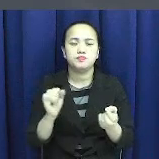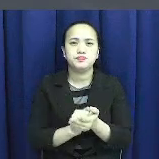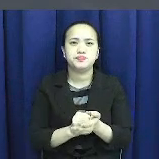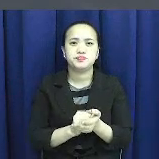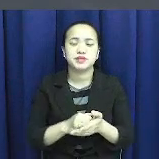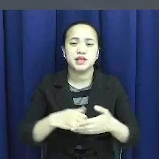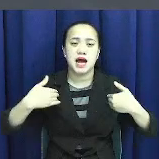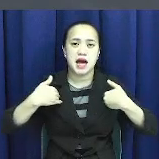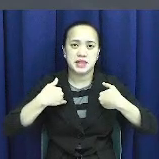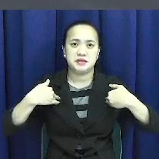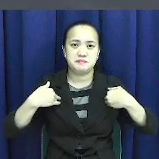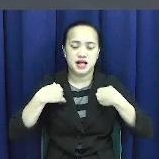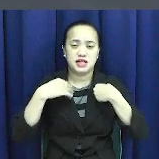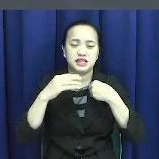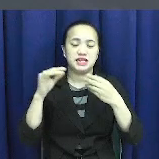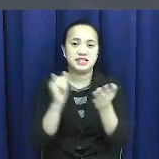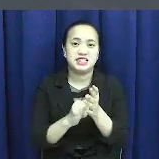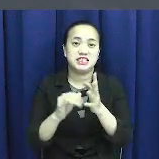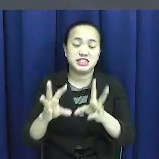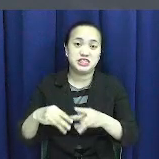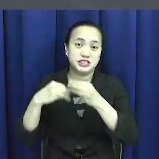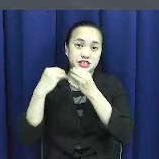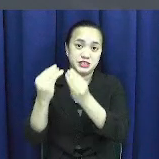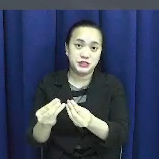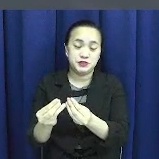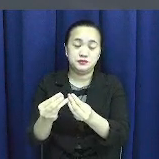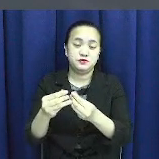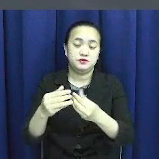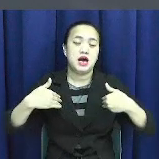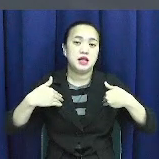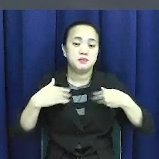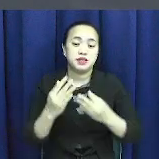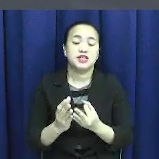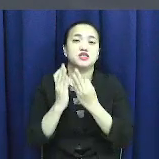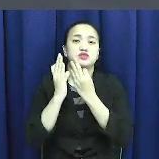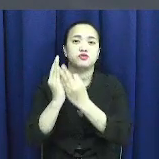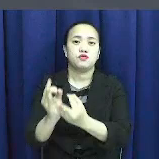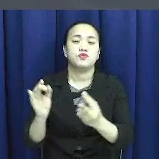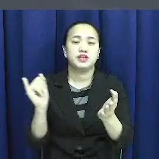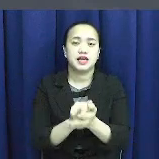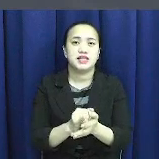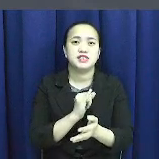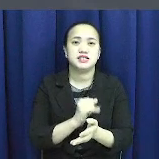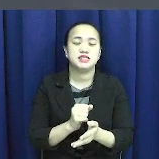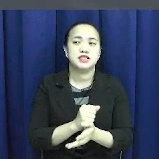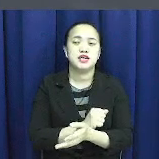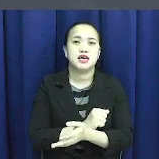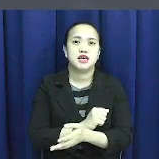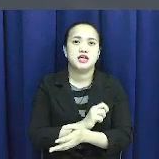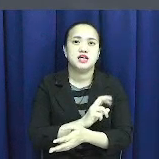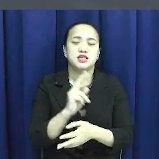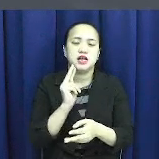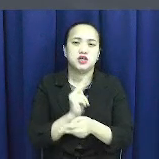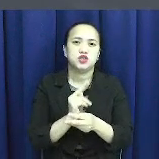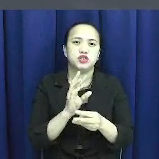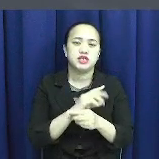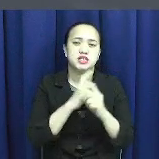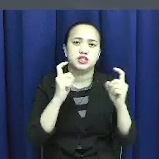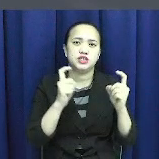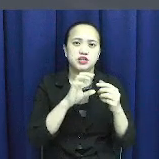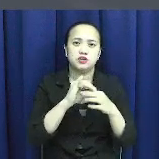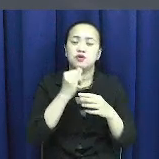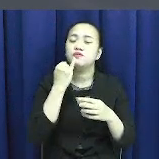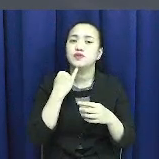Holy of Holies, yan po ay para sa pangkalahatan, a national sin of Israel. Pag tinanggap po yan